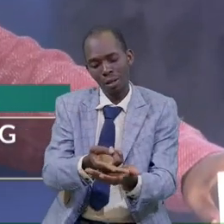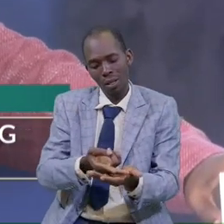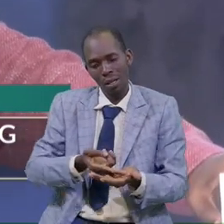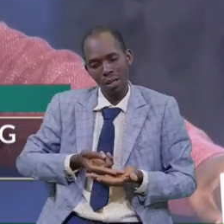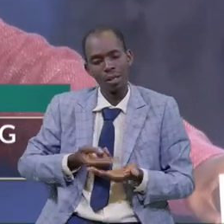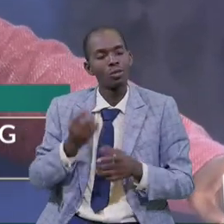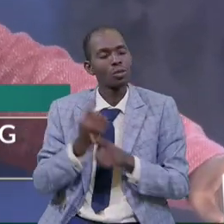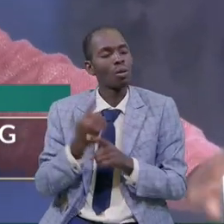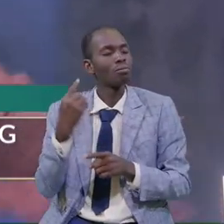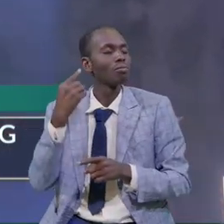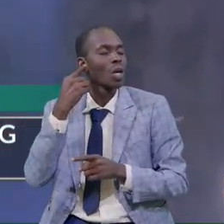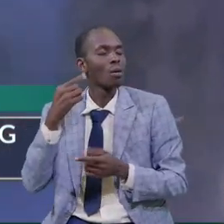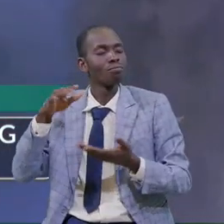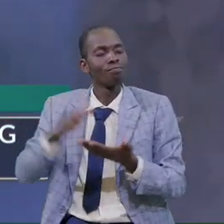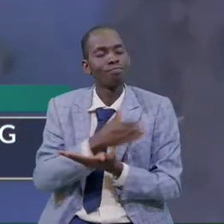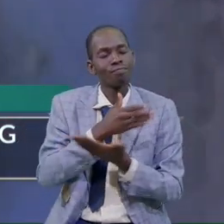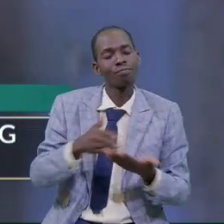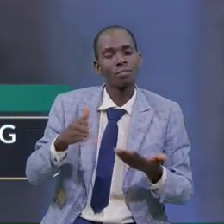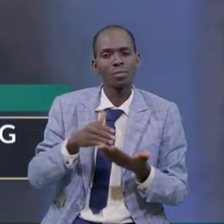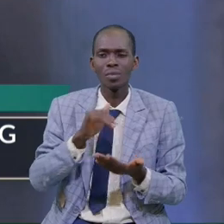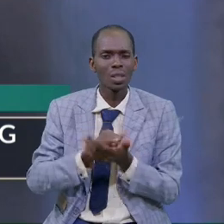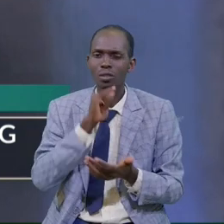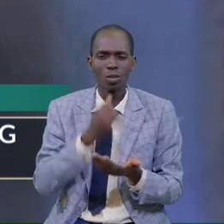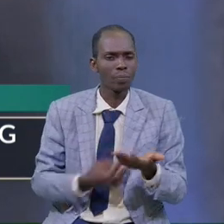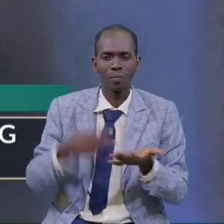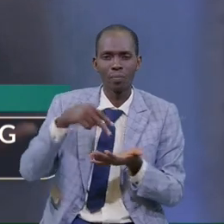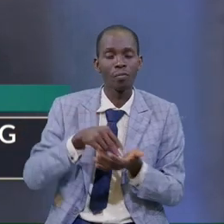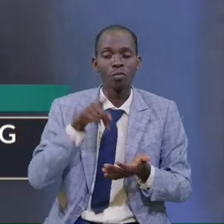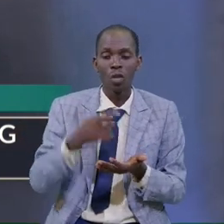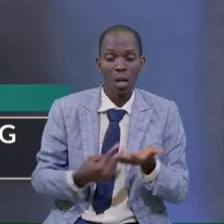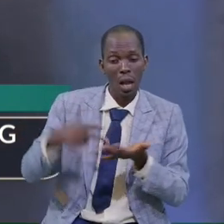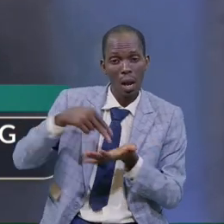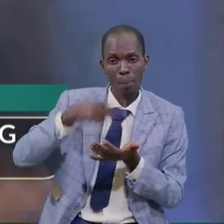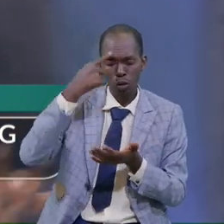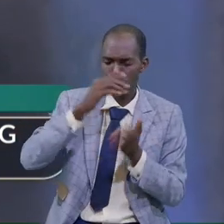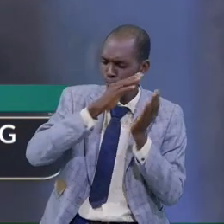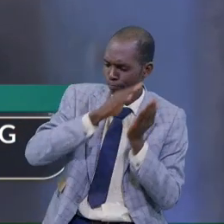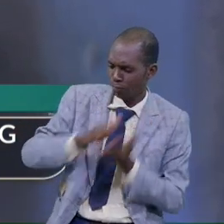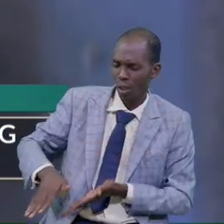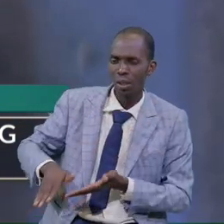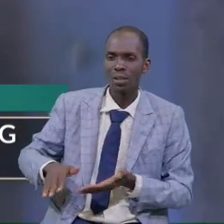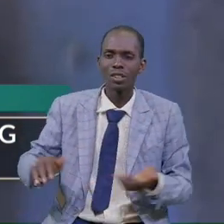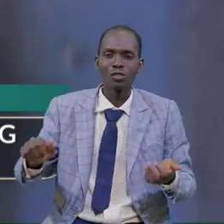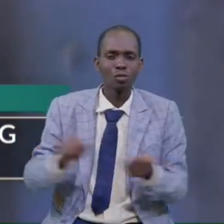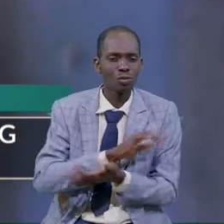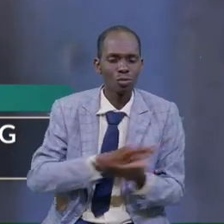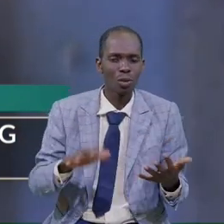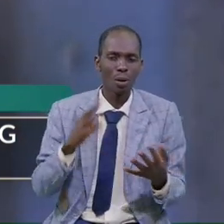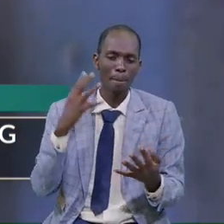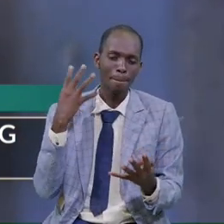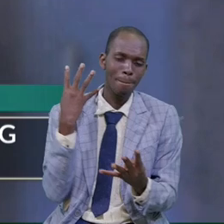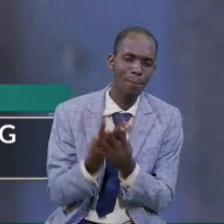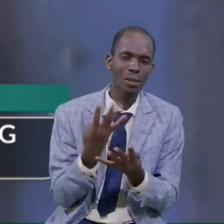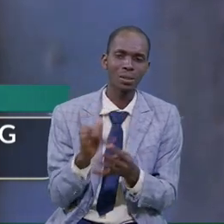la musique. Ça, c'est pas se lever. Tu te lèves parce que tu abandonnes des